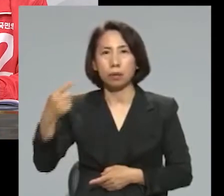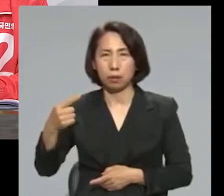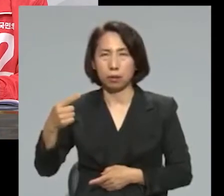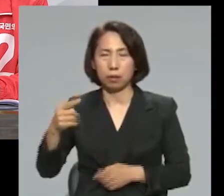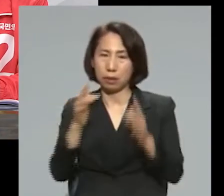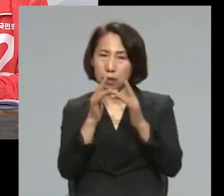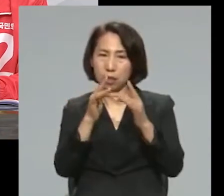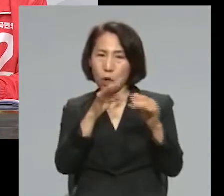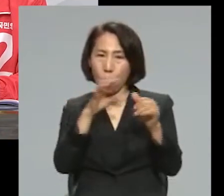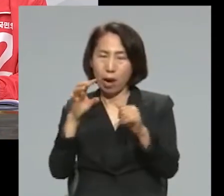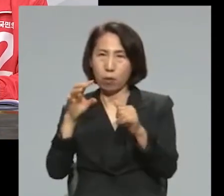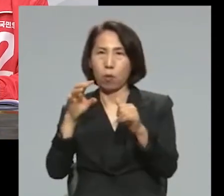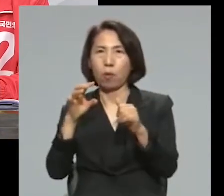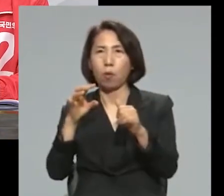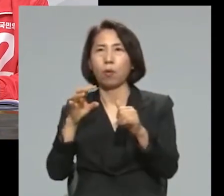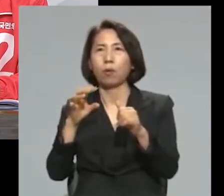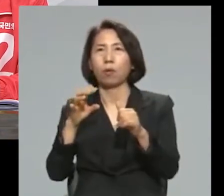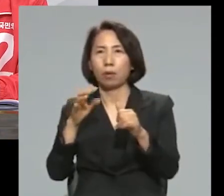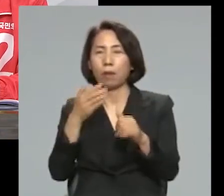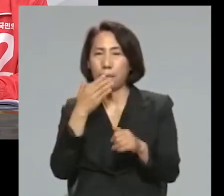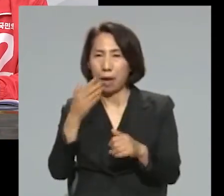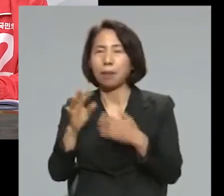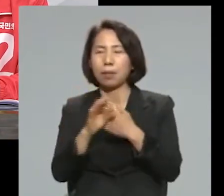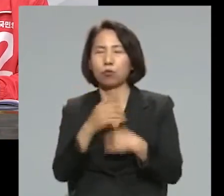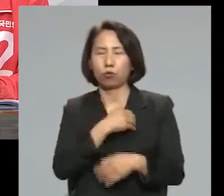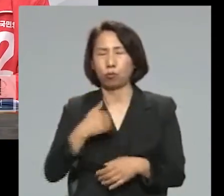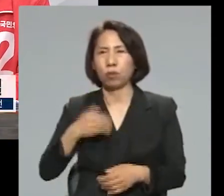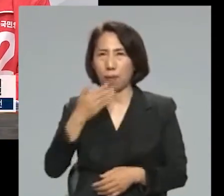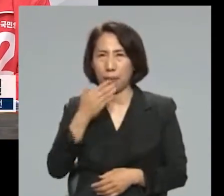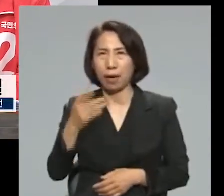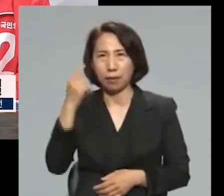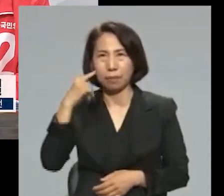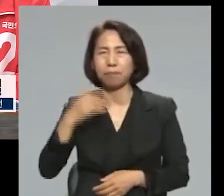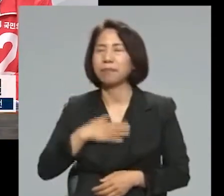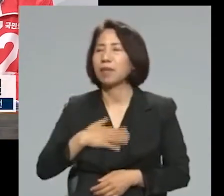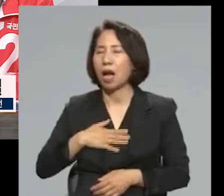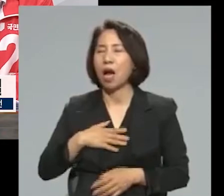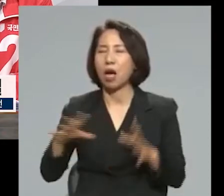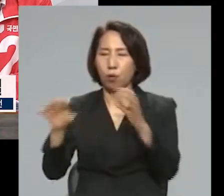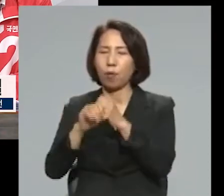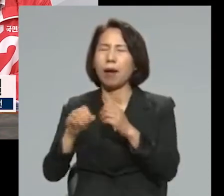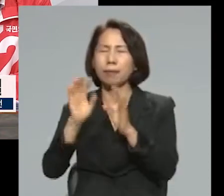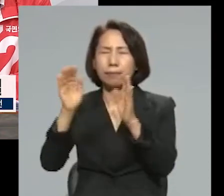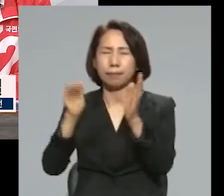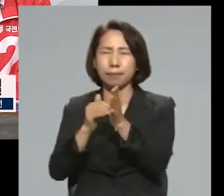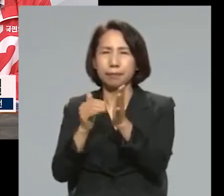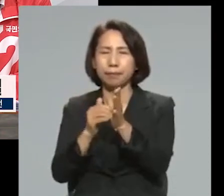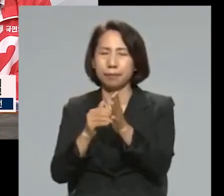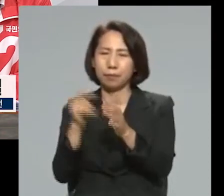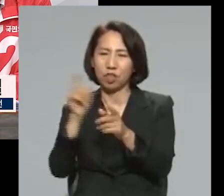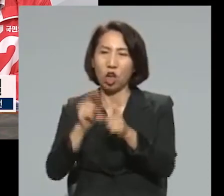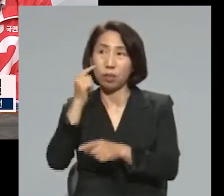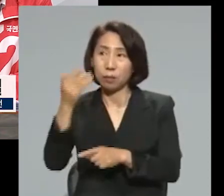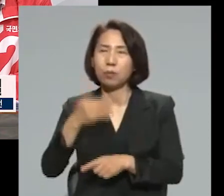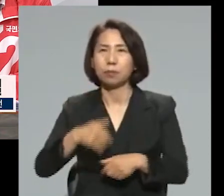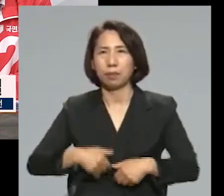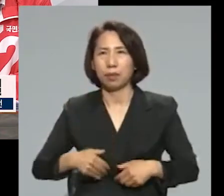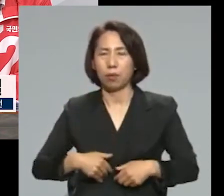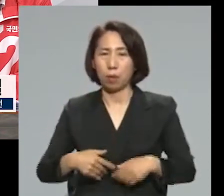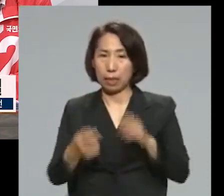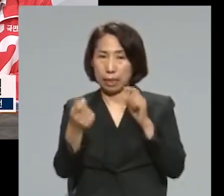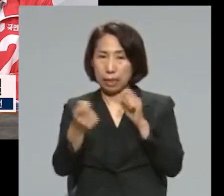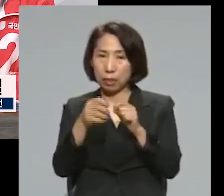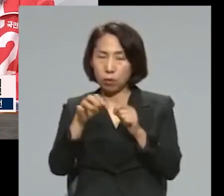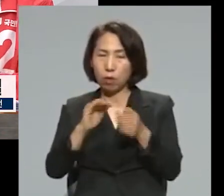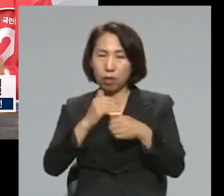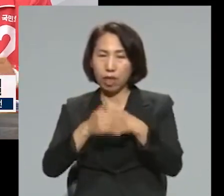인한 온라인 예, 국민을 알겠습니다. 이용하면 그 정도만 해주시기 가능하다고 바랍니다. 봅니다. 예, 좀 아주 질문한 게 몇 개 있습니다. 인근 대구 등 지방